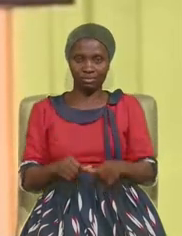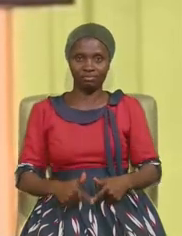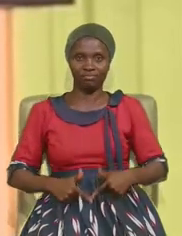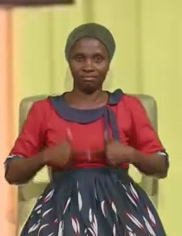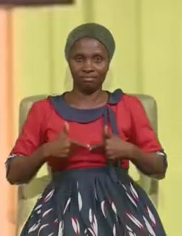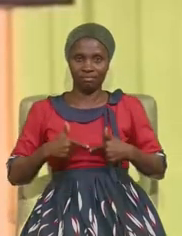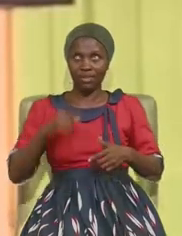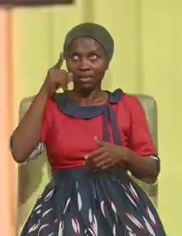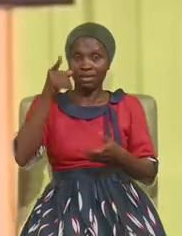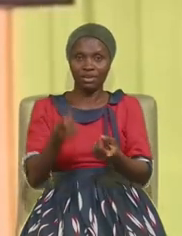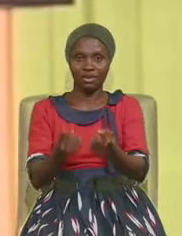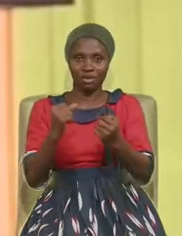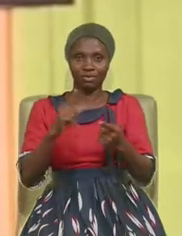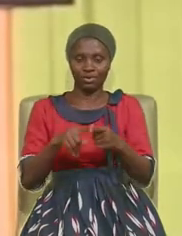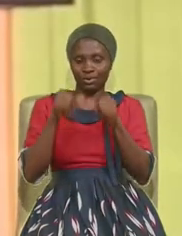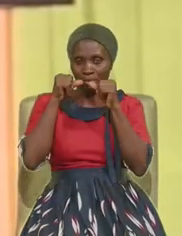Il vient bénir.